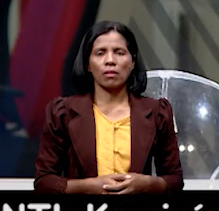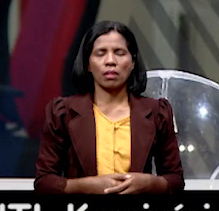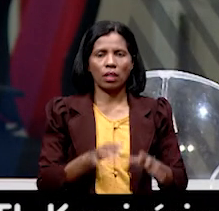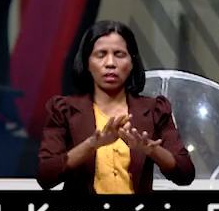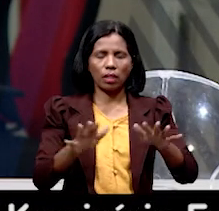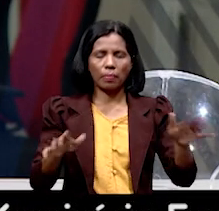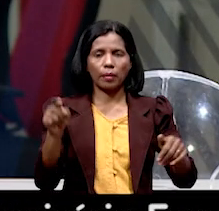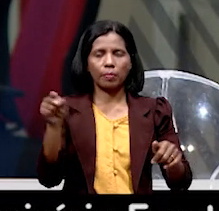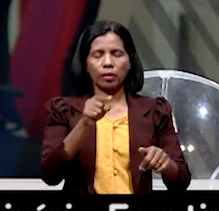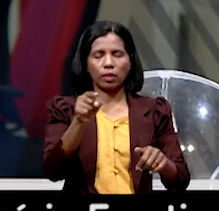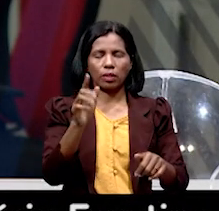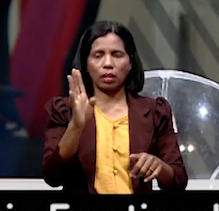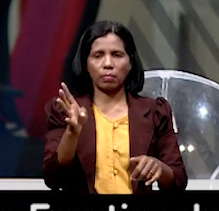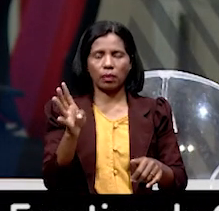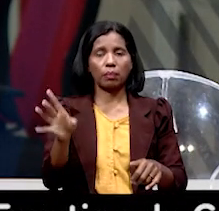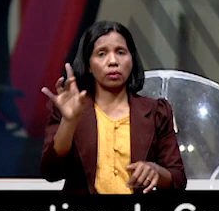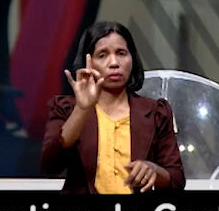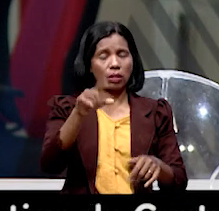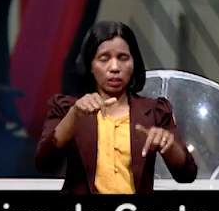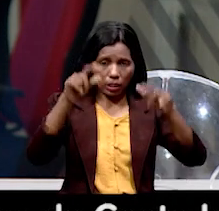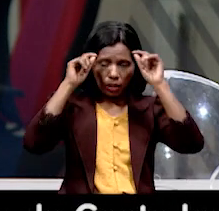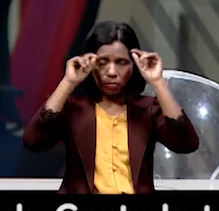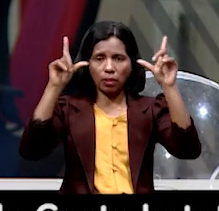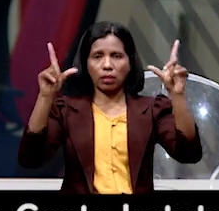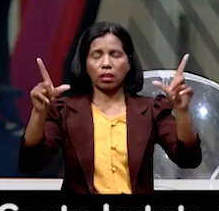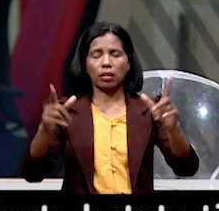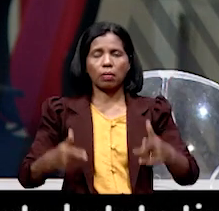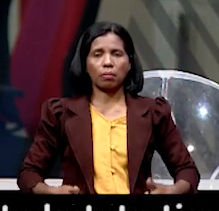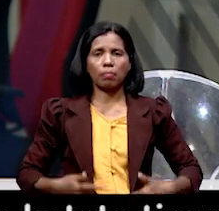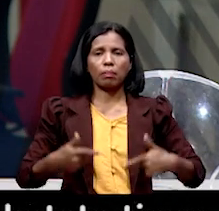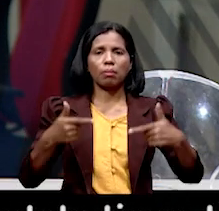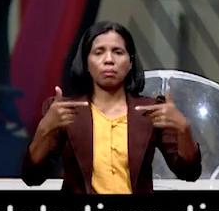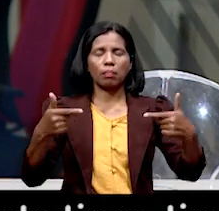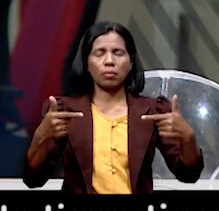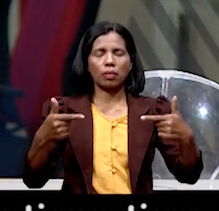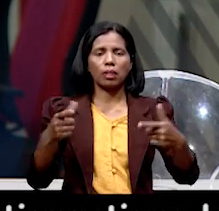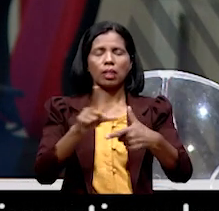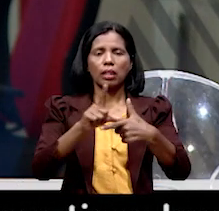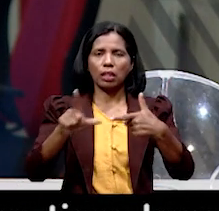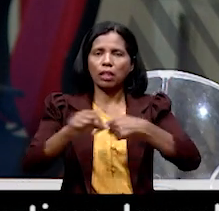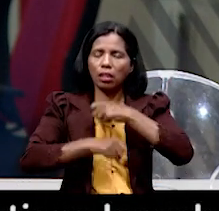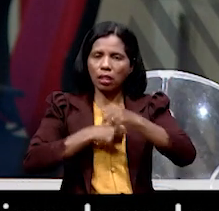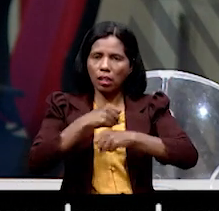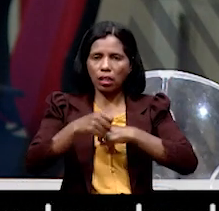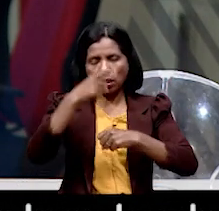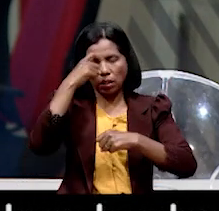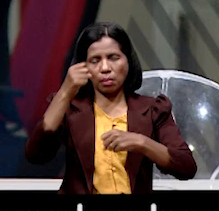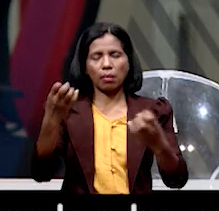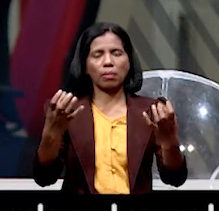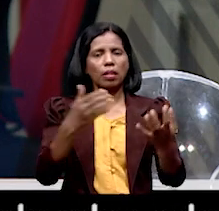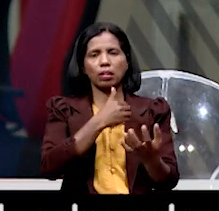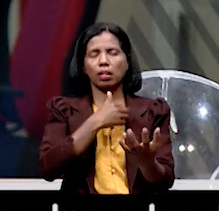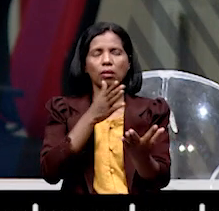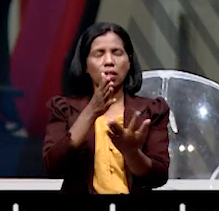Labarico por cento hat nulo resin walu e Timor Leste, se moris e a linha pobreza tamba barak sirak acesa